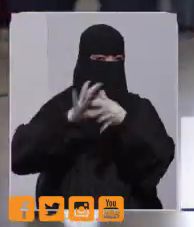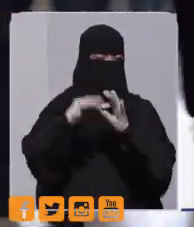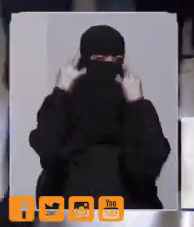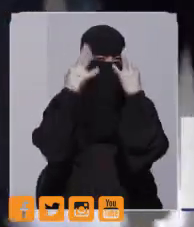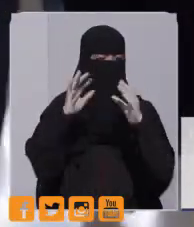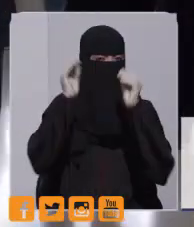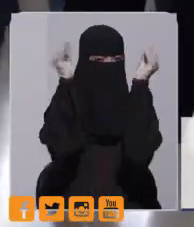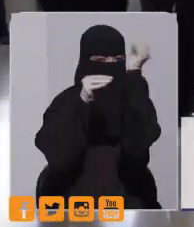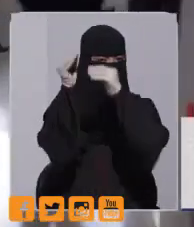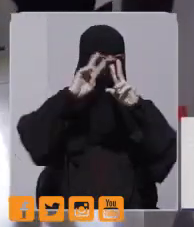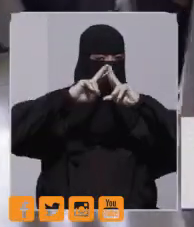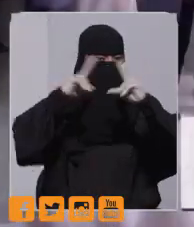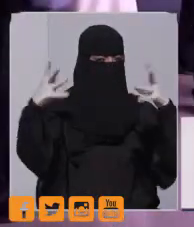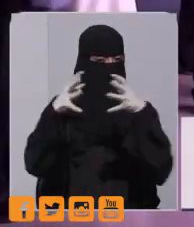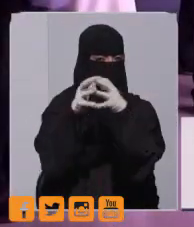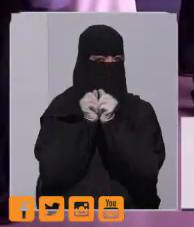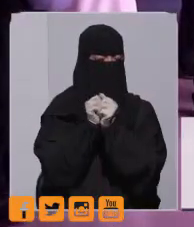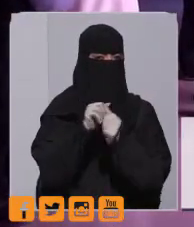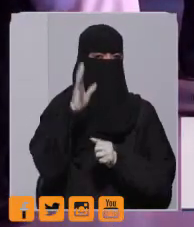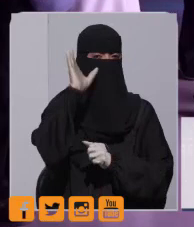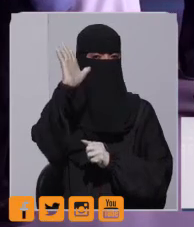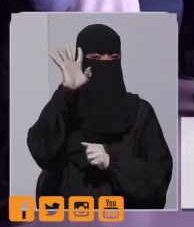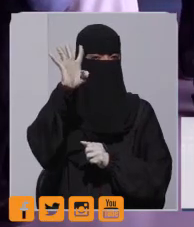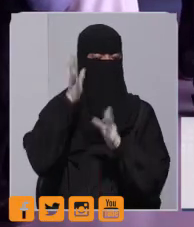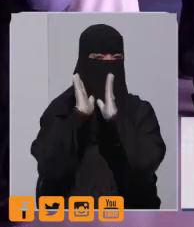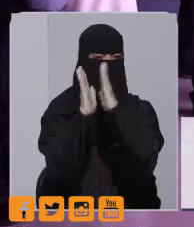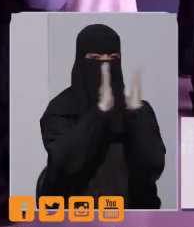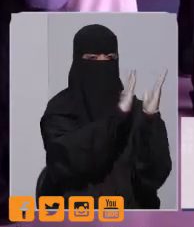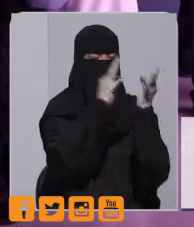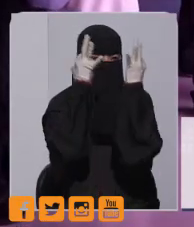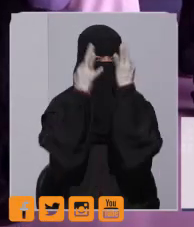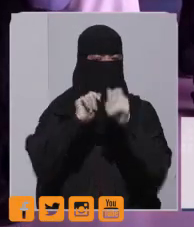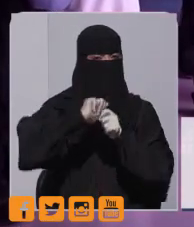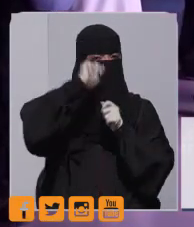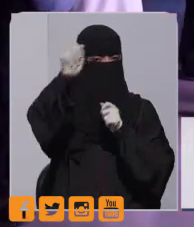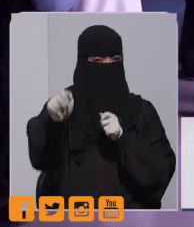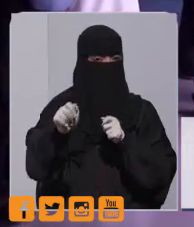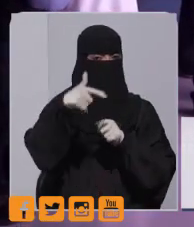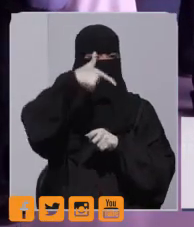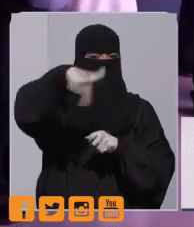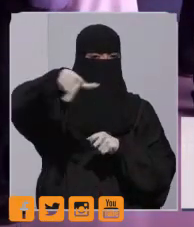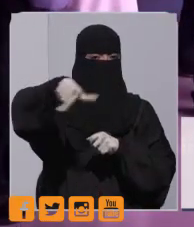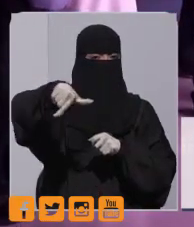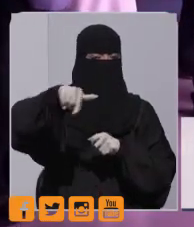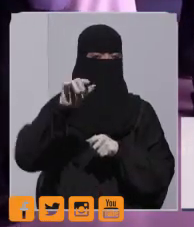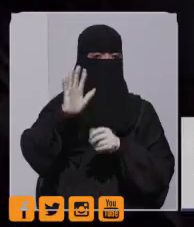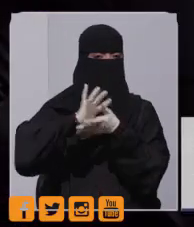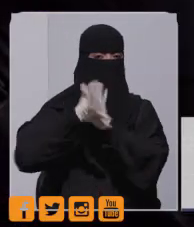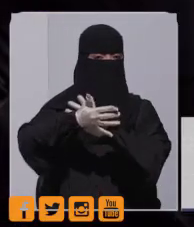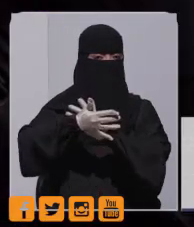مكوناته التي تضم اربعه اقسام رئيسه تمتد على مساحه 615